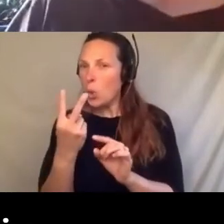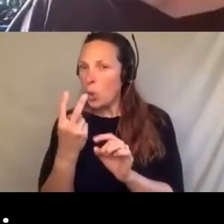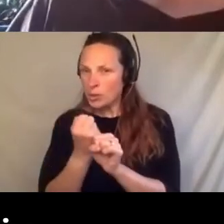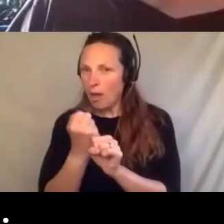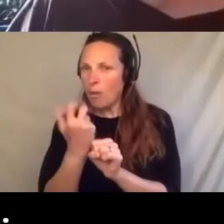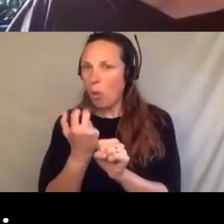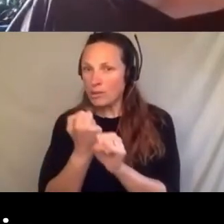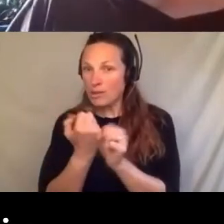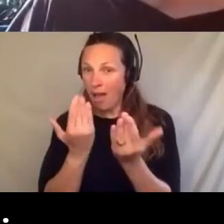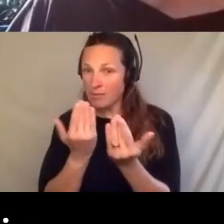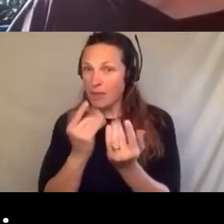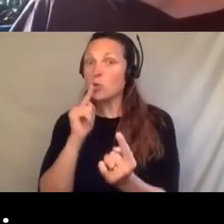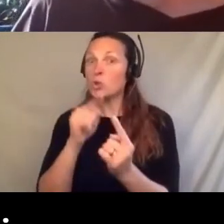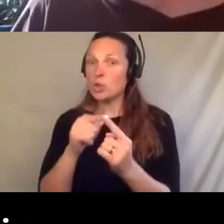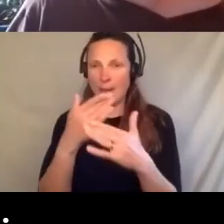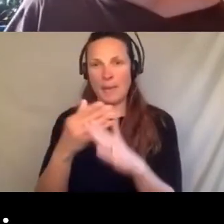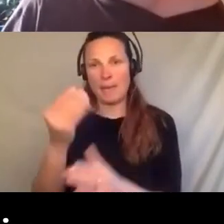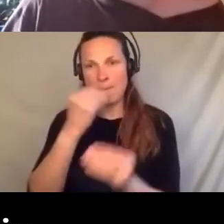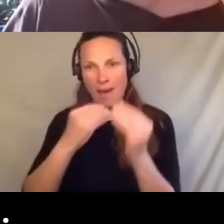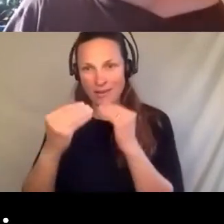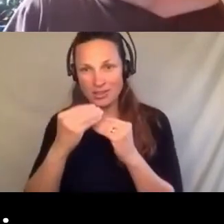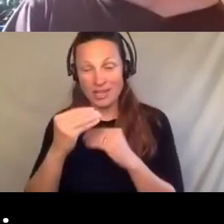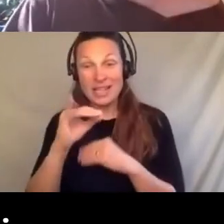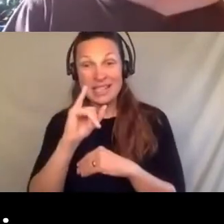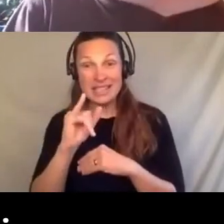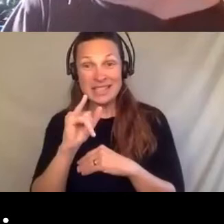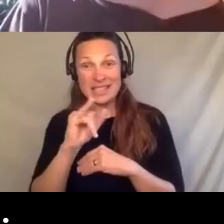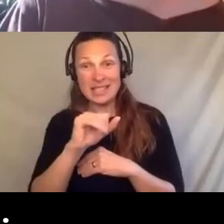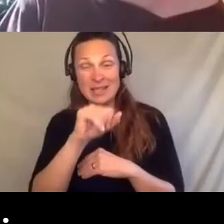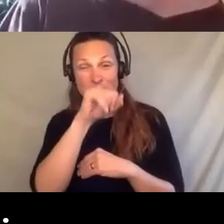Donc, si vous aimez beaucoup le romarin comme moi,